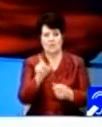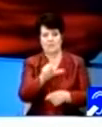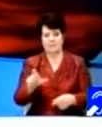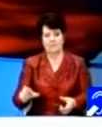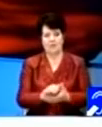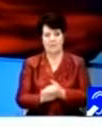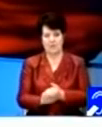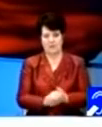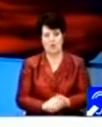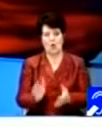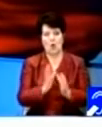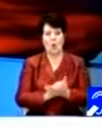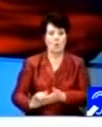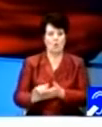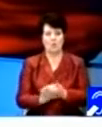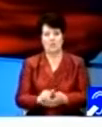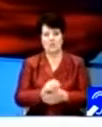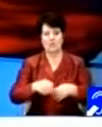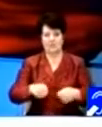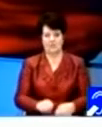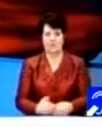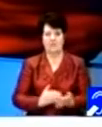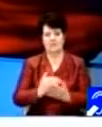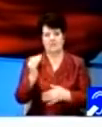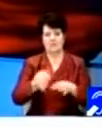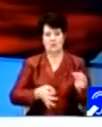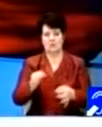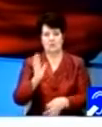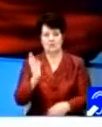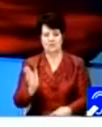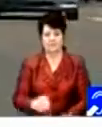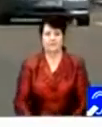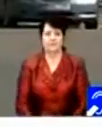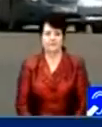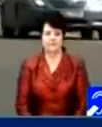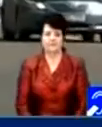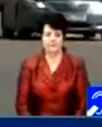pașnici. Unioniștii spun că își vor căuta dreptatea în instanțele de judecată.